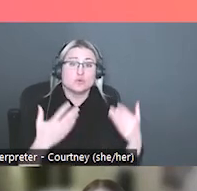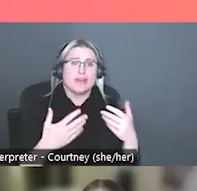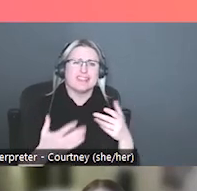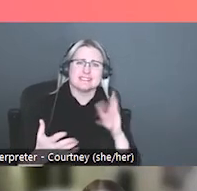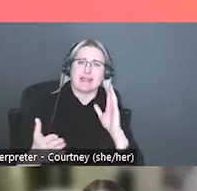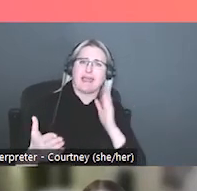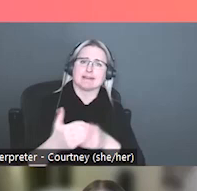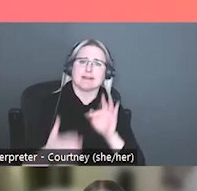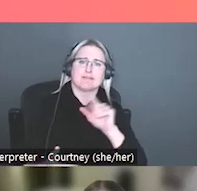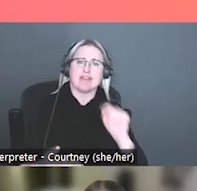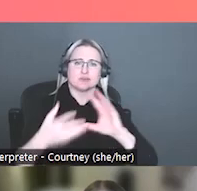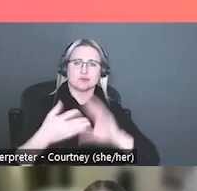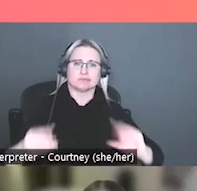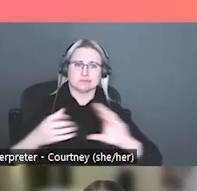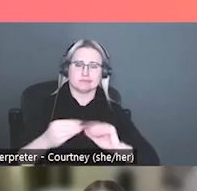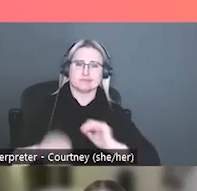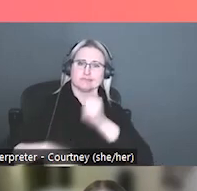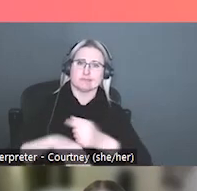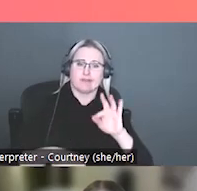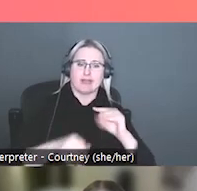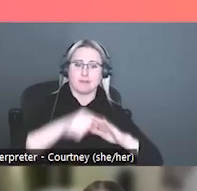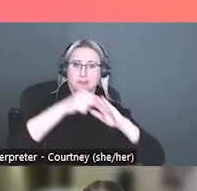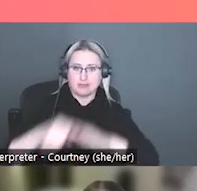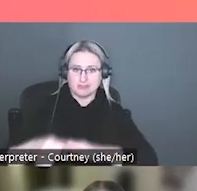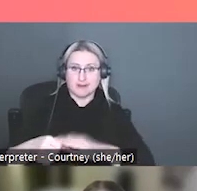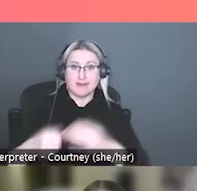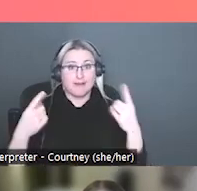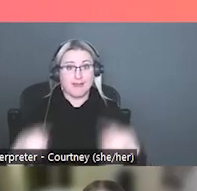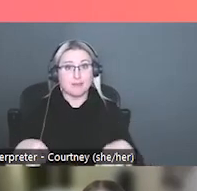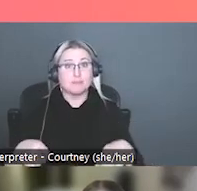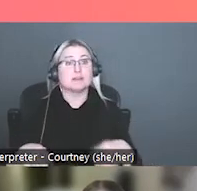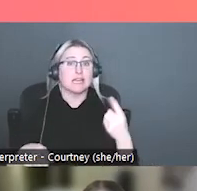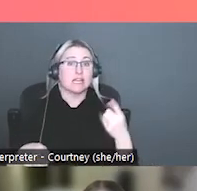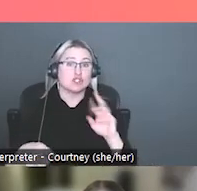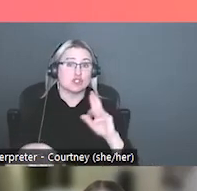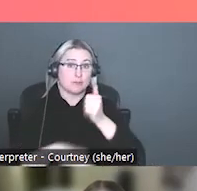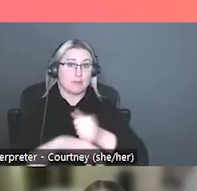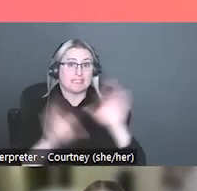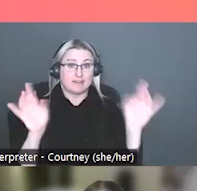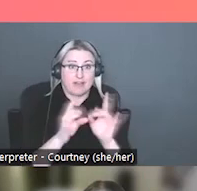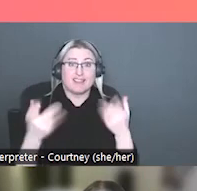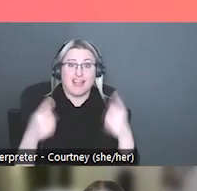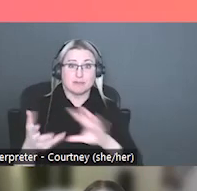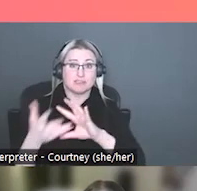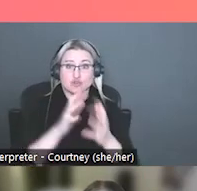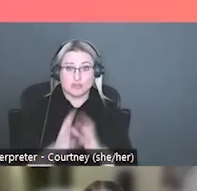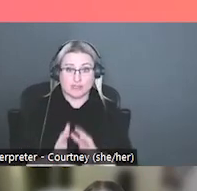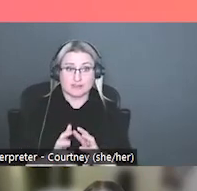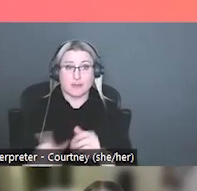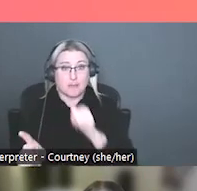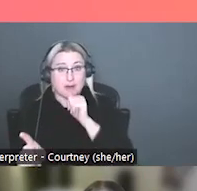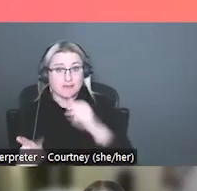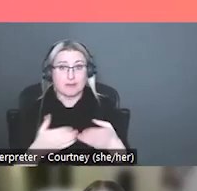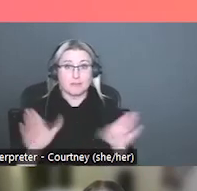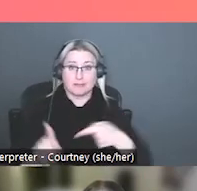cette construction, cette rhétorique anticorpulence vient se croiser à la violence fondée sur le sexe dans